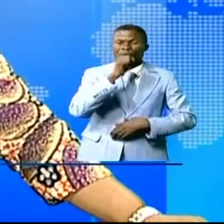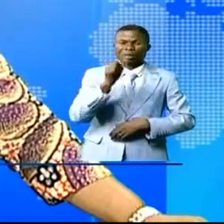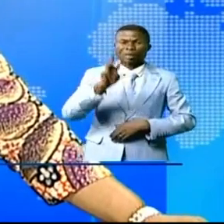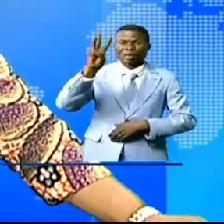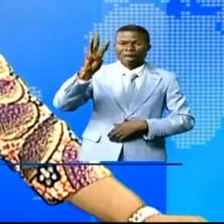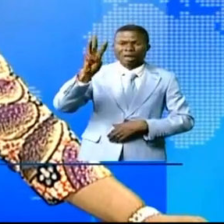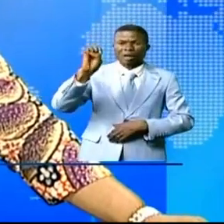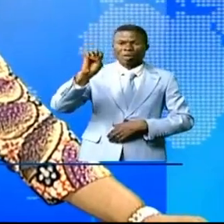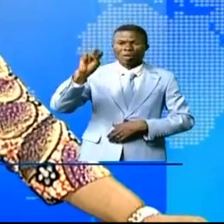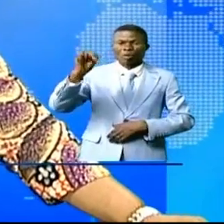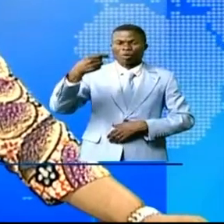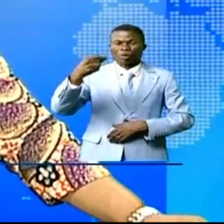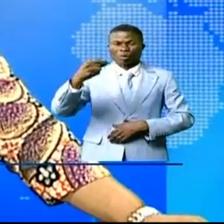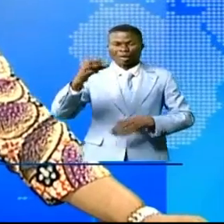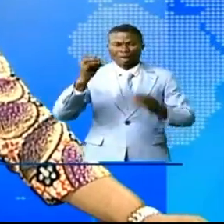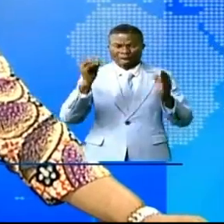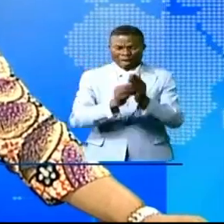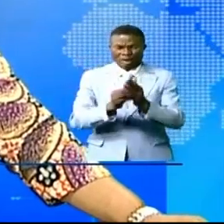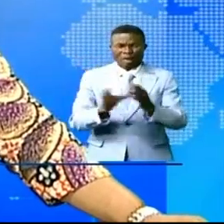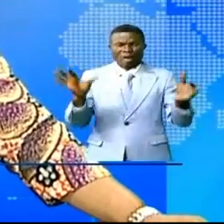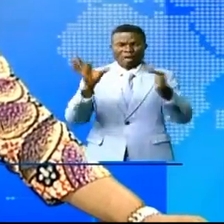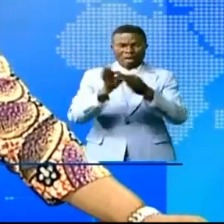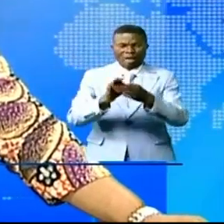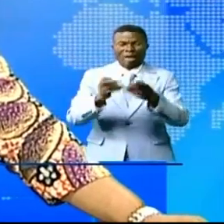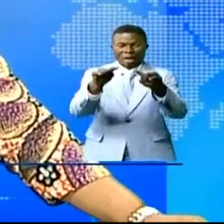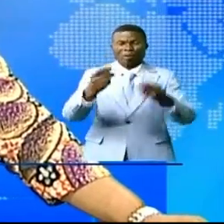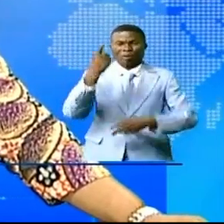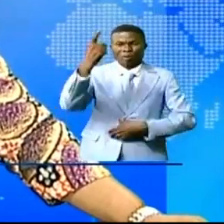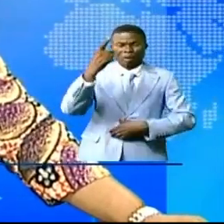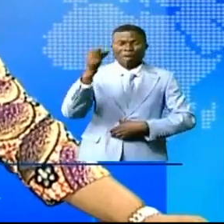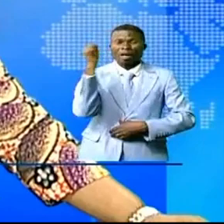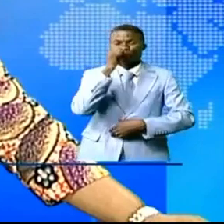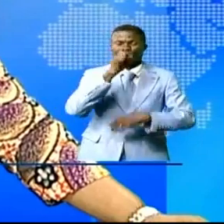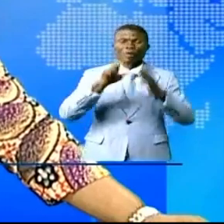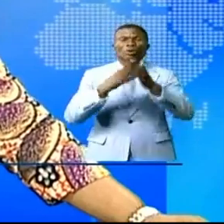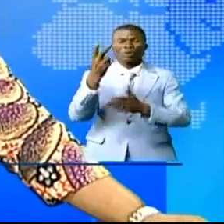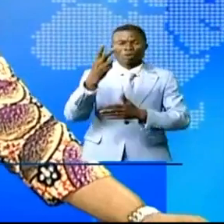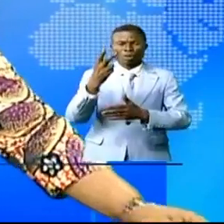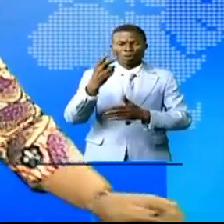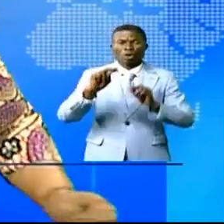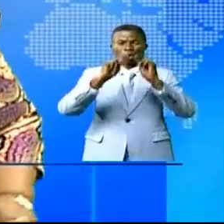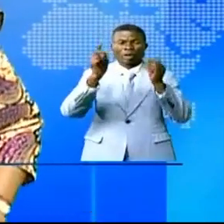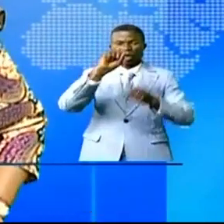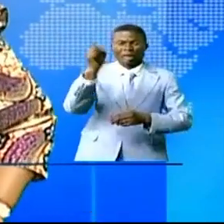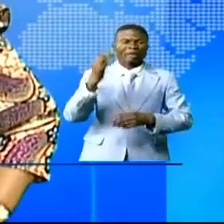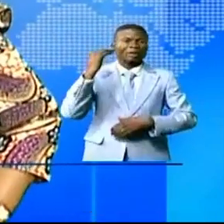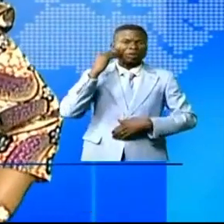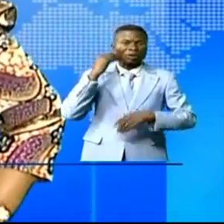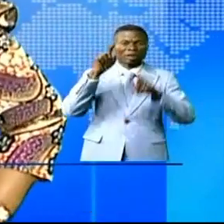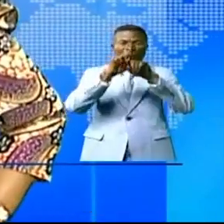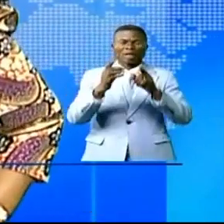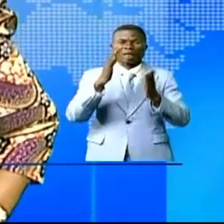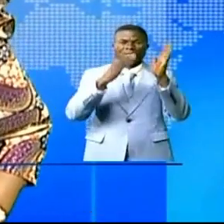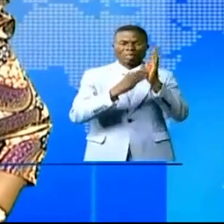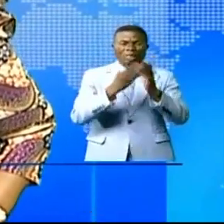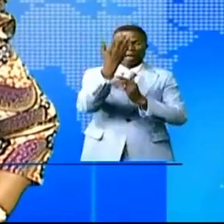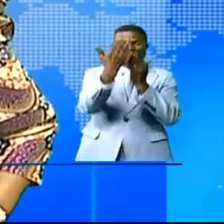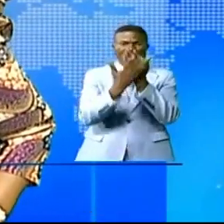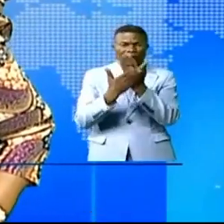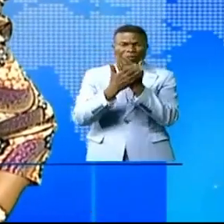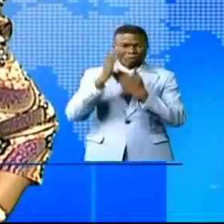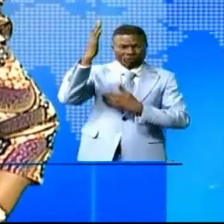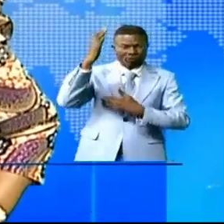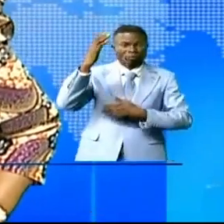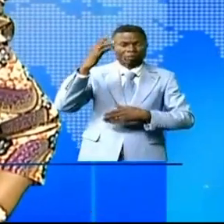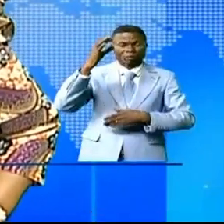to tara vont se retrouver sur un même podium pour un doublé concert le 3 et le 9 juillet prochain retenez la date